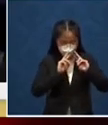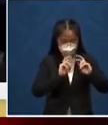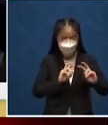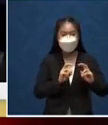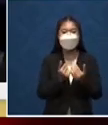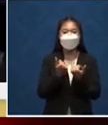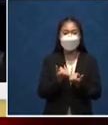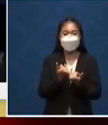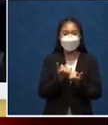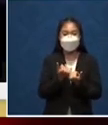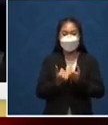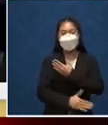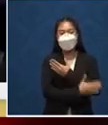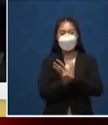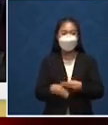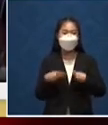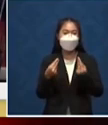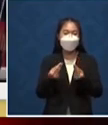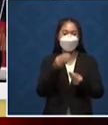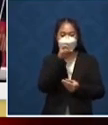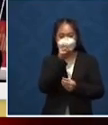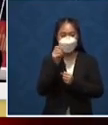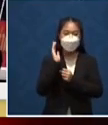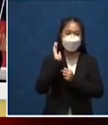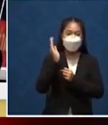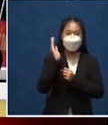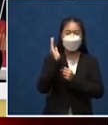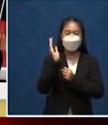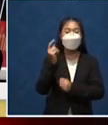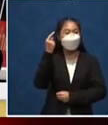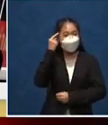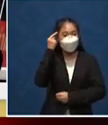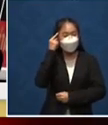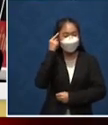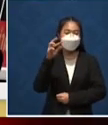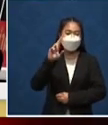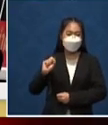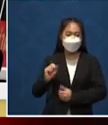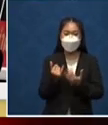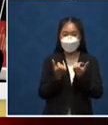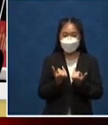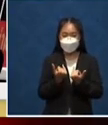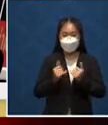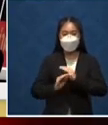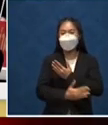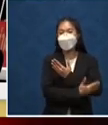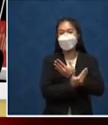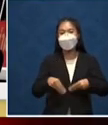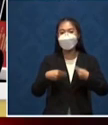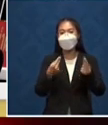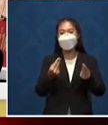างฝ่ายต่างให้โอกาสซึ่งกันและกันผมก็เชื่อมั่นนะครับว่าสภาแห่งนี้จะเปิดโอกาสให้แต่ละฝ่าย